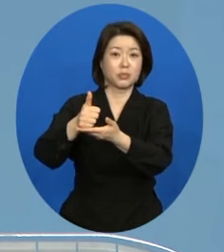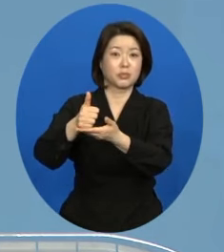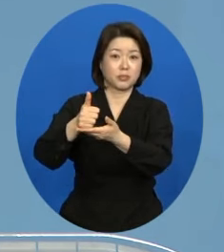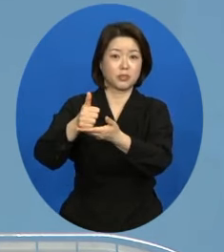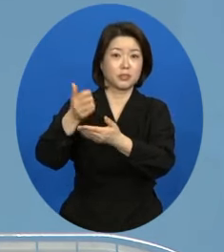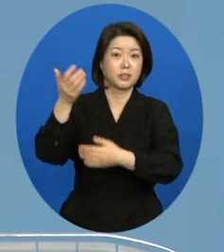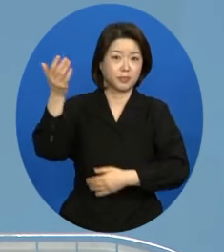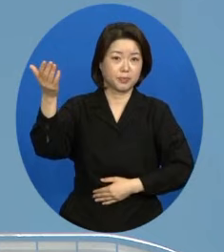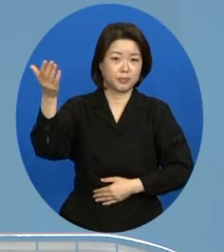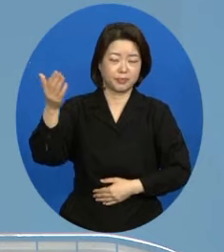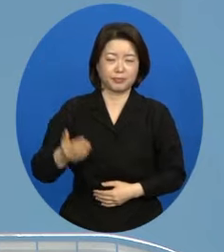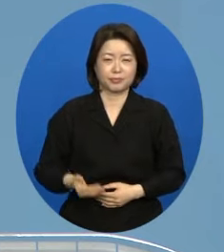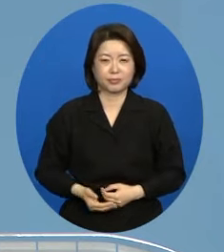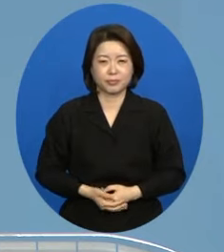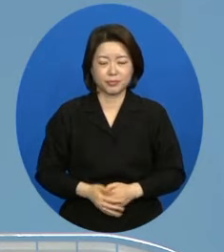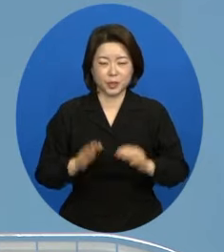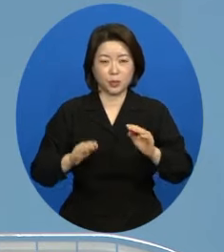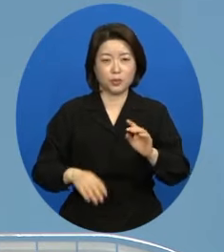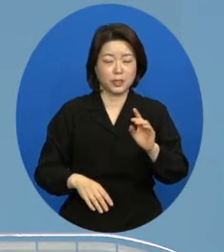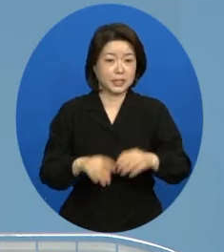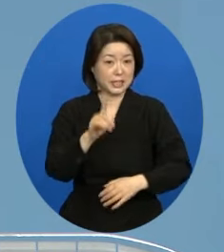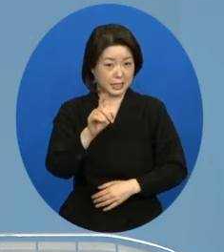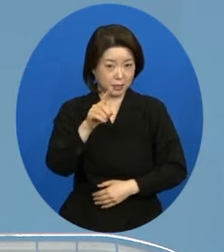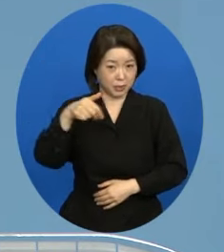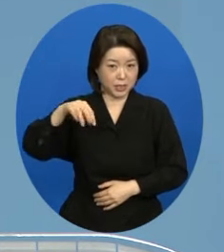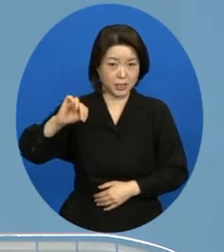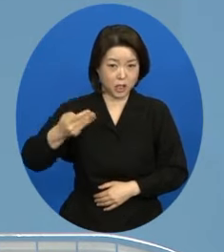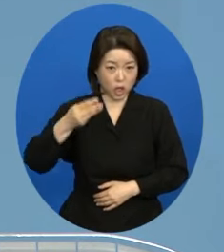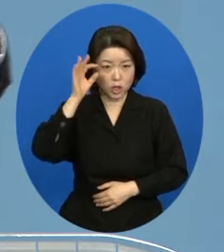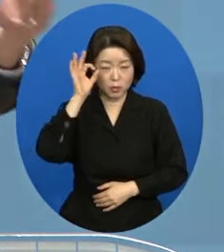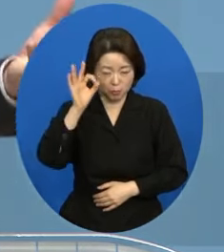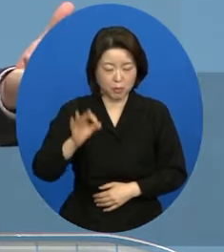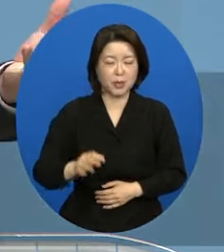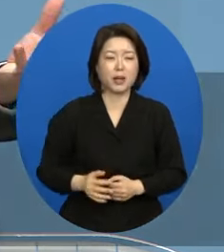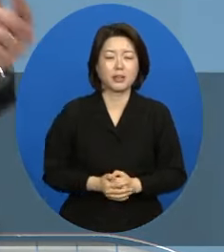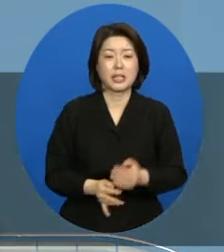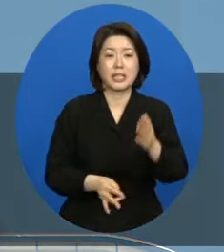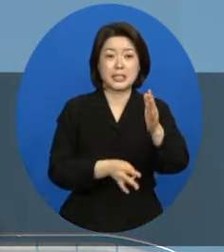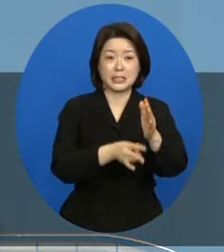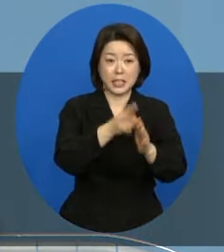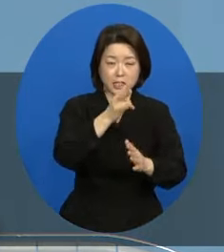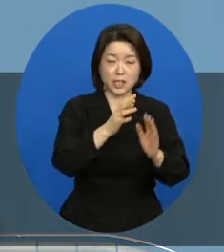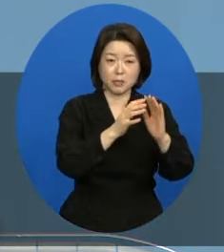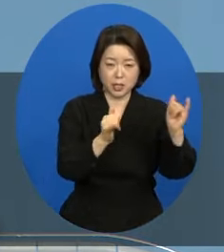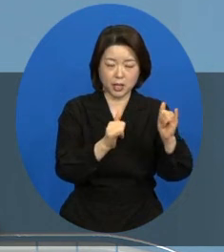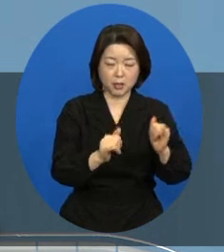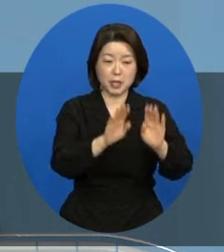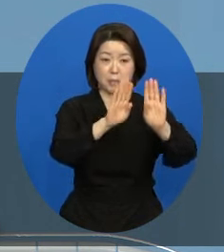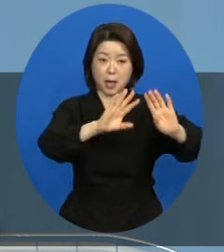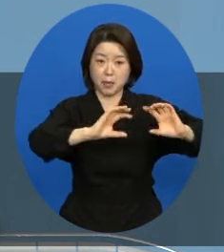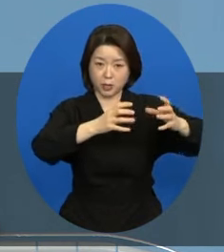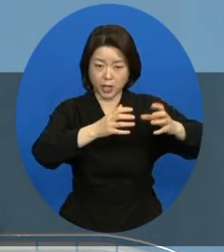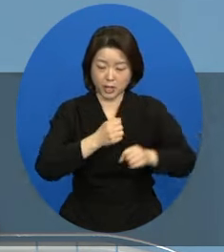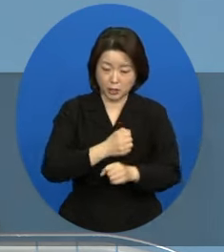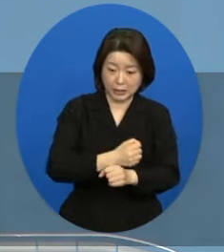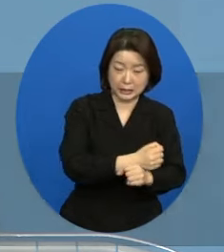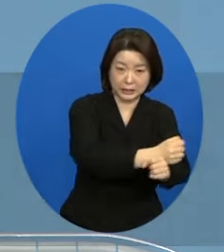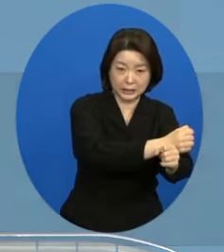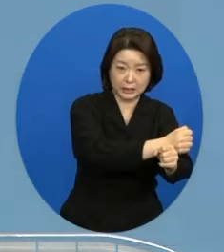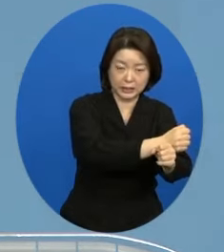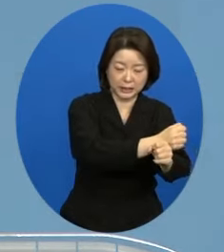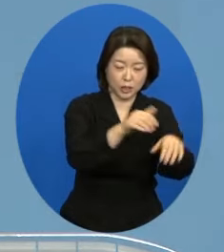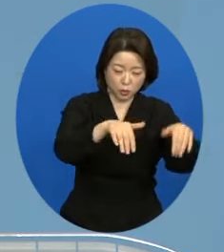분이라는 것이죠 오늘 11절에 보면 예루살렘 주민이 바벨론으로 끌려갈 무릎에 요시야가 금방 죽습니다